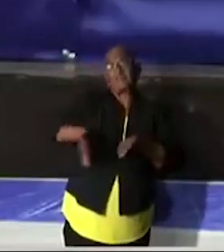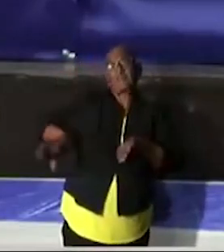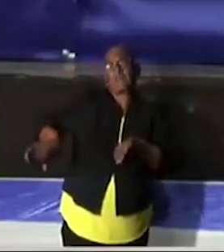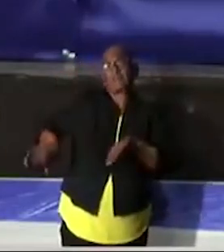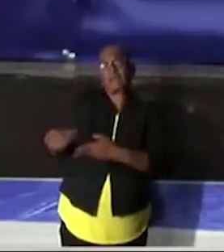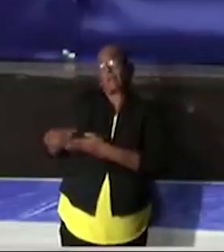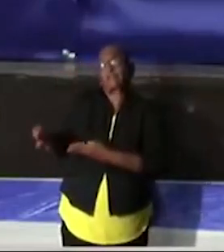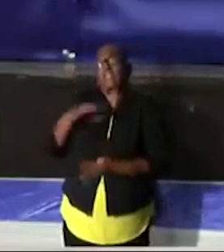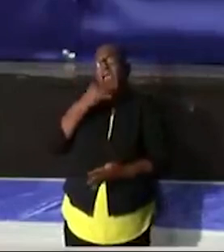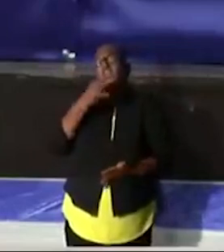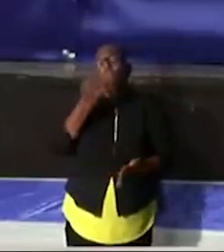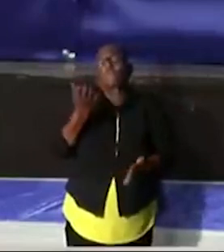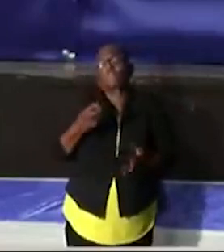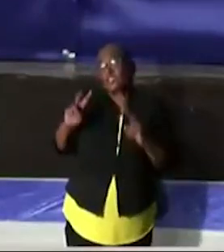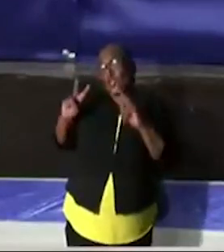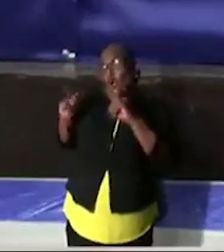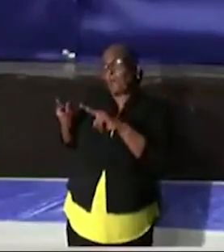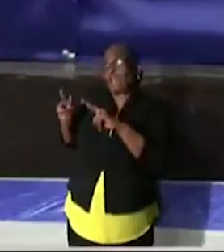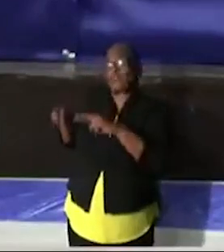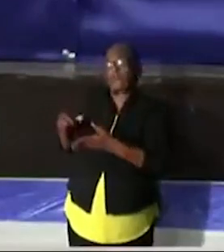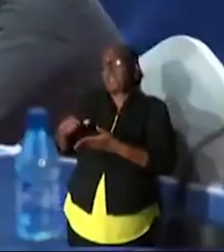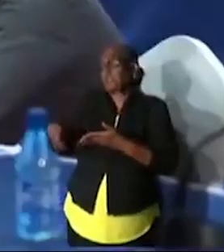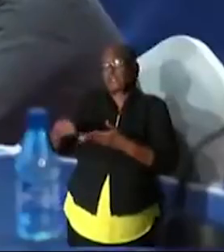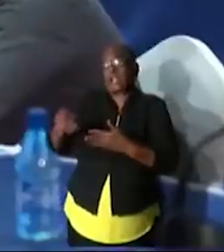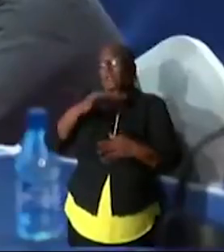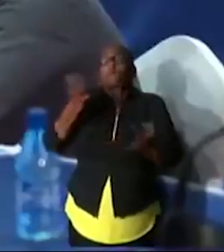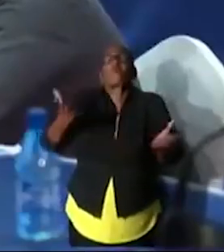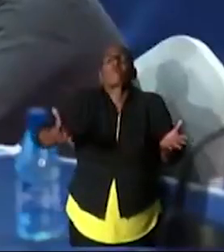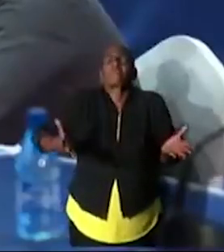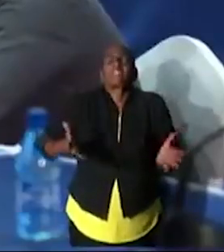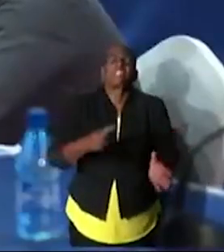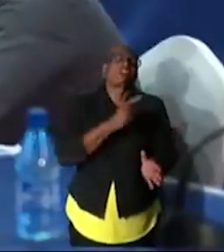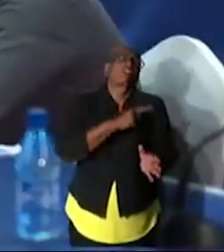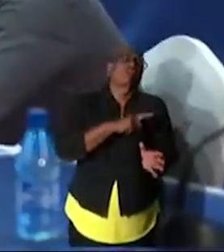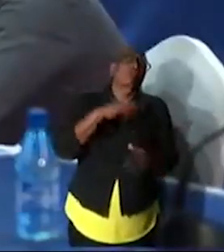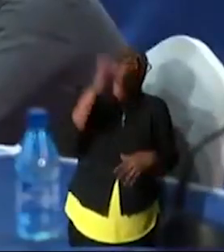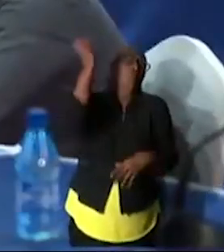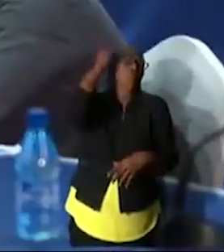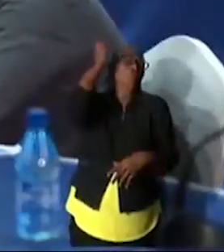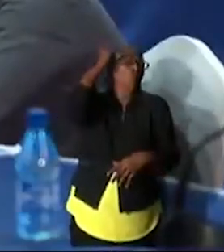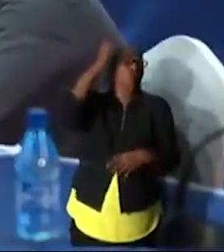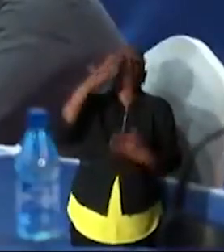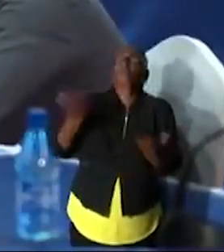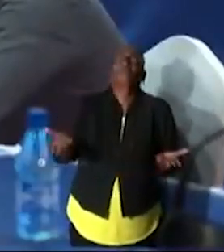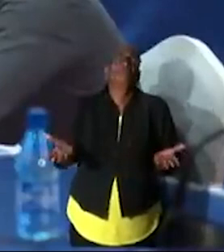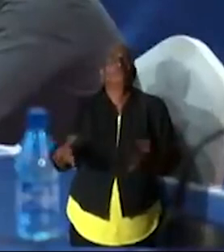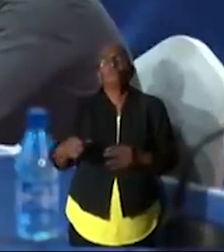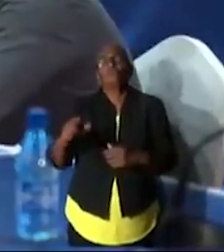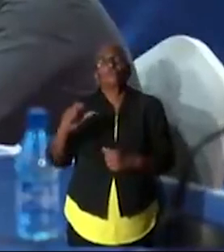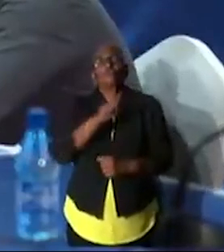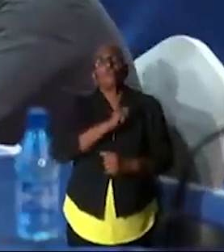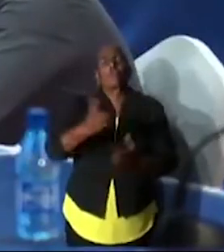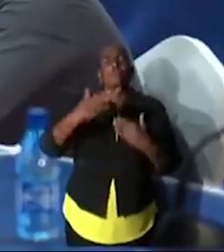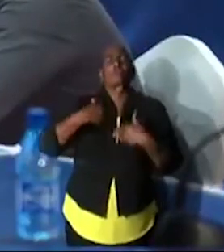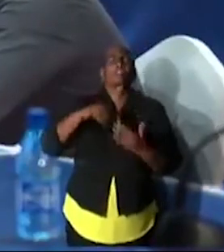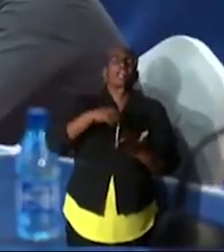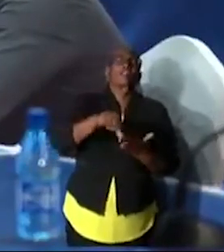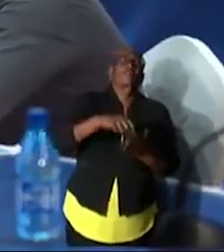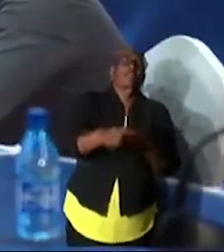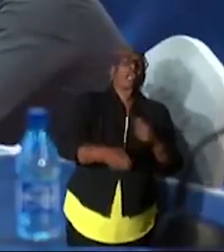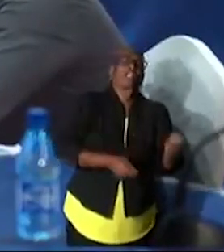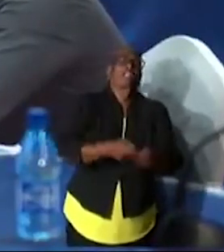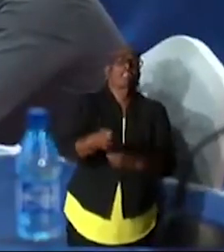geplaatst, er werd ook bewaking voor ze geregeld. Niemand maakte zich zorgen. Intussen liepen de schulden op. Er is